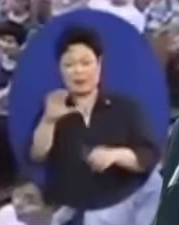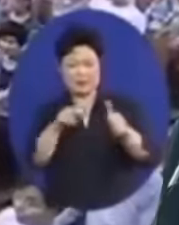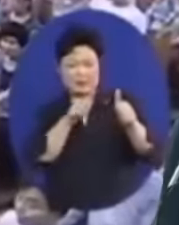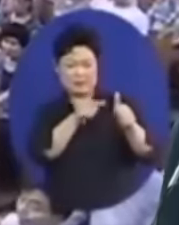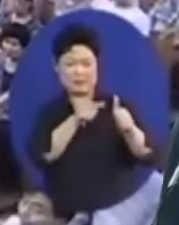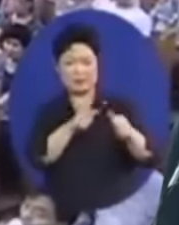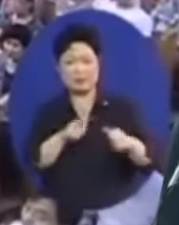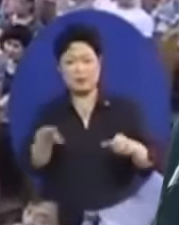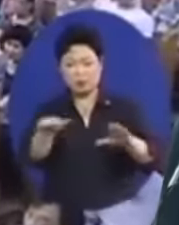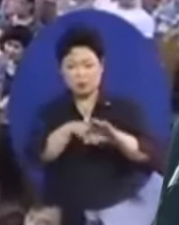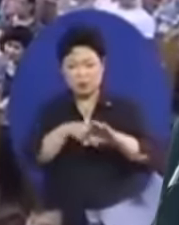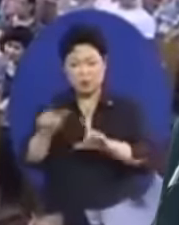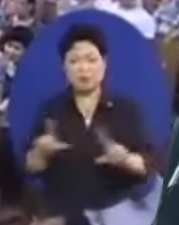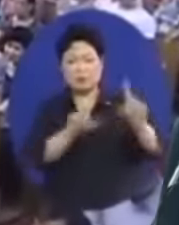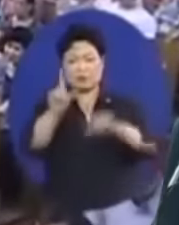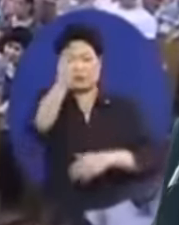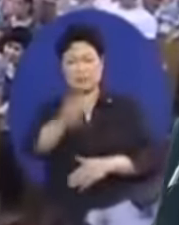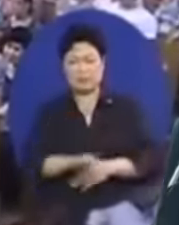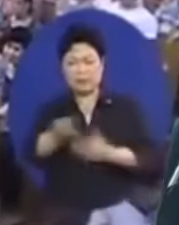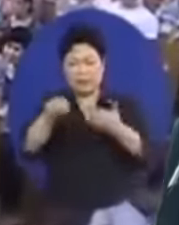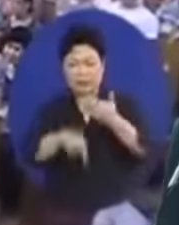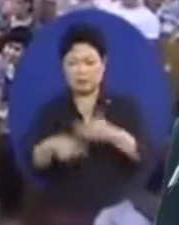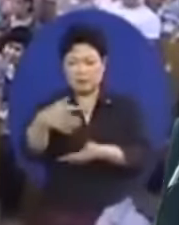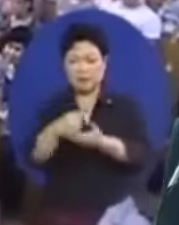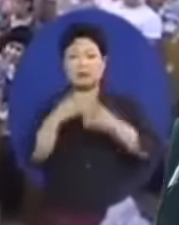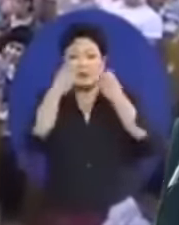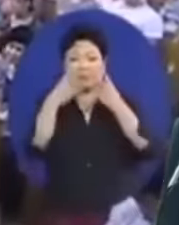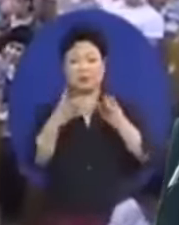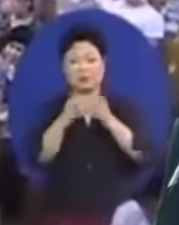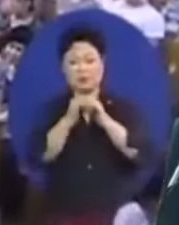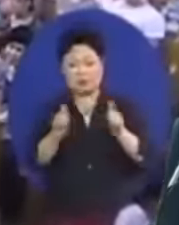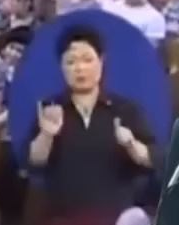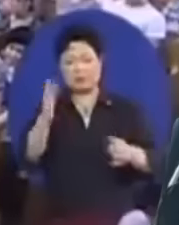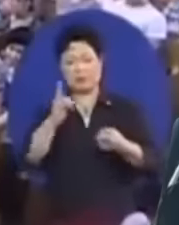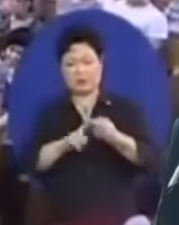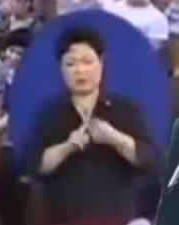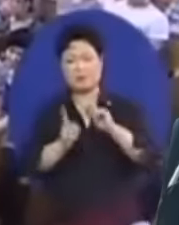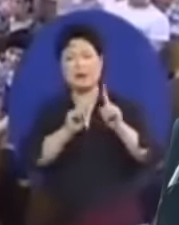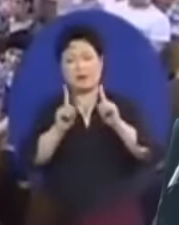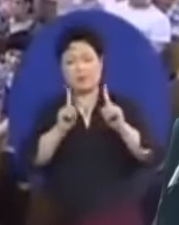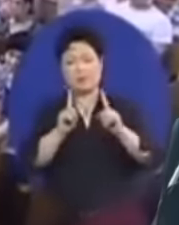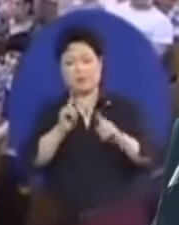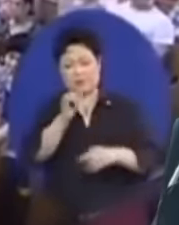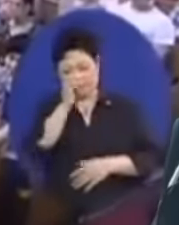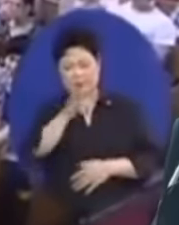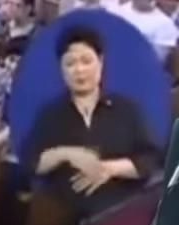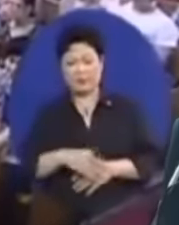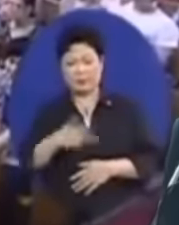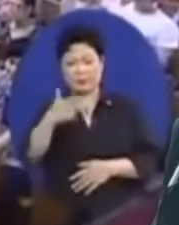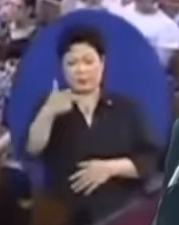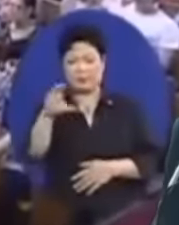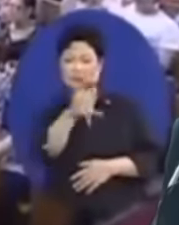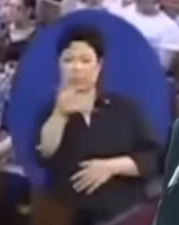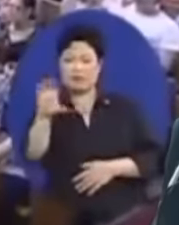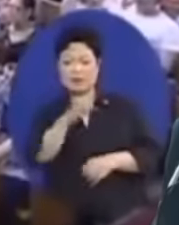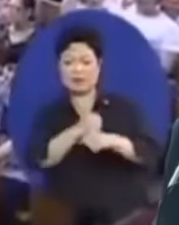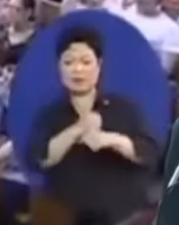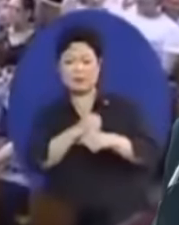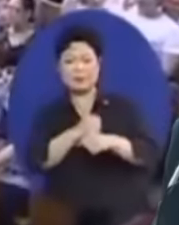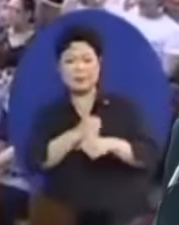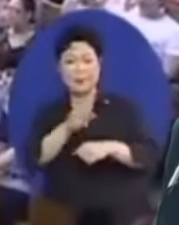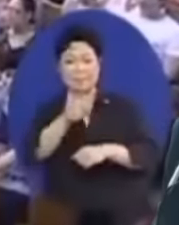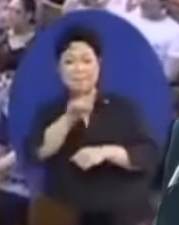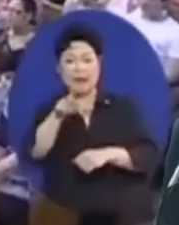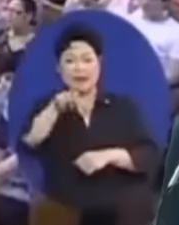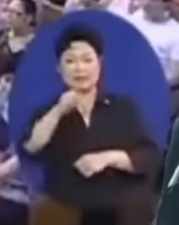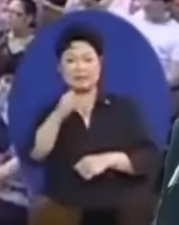인생관이란 바로 십자가 예수님 안에서 갖게 되는 새로운 피조물이 된다는 것을 말하는 것입니다. 17세기의 사상가 파스칼은